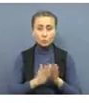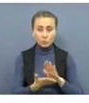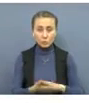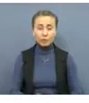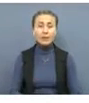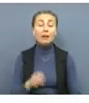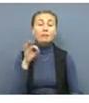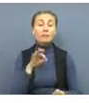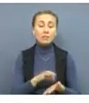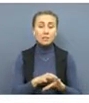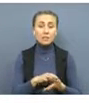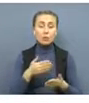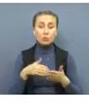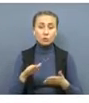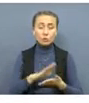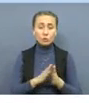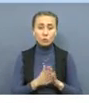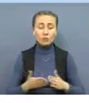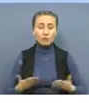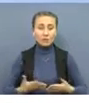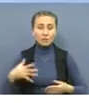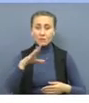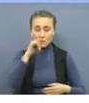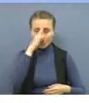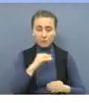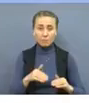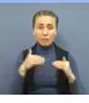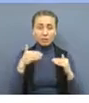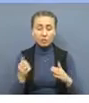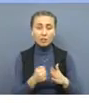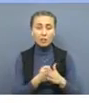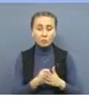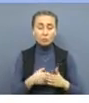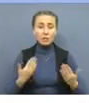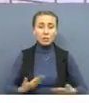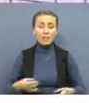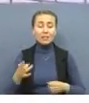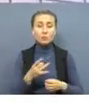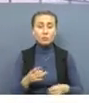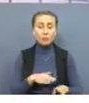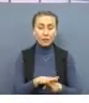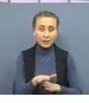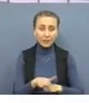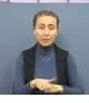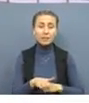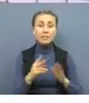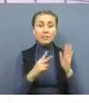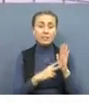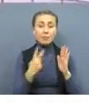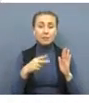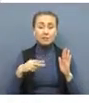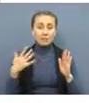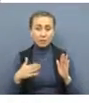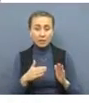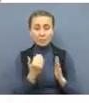В целях улучшения условий жизни всех казахстанцев, повышения доступности жилья в республике реализуется программа 7-20-25.